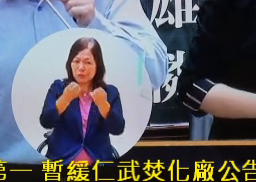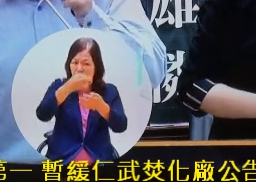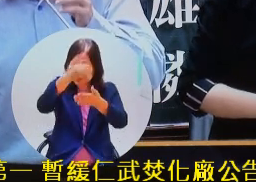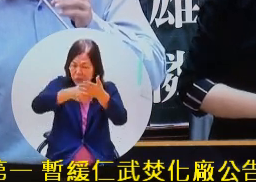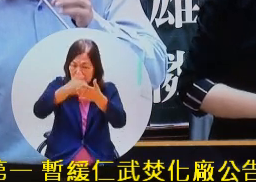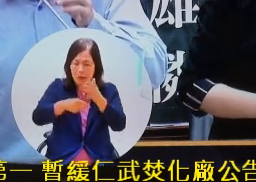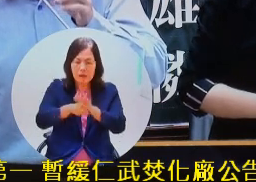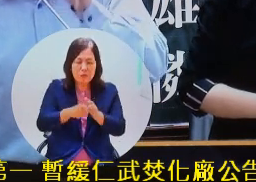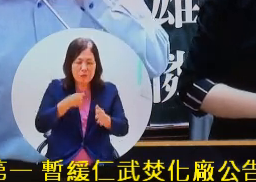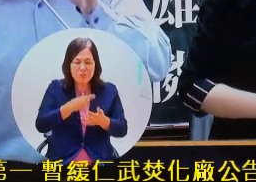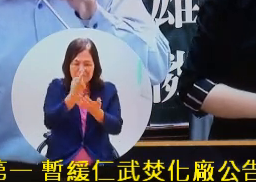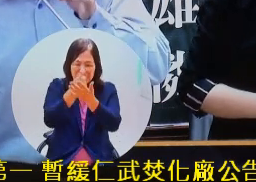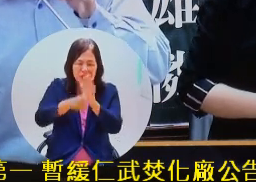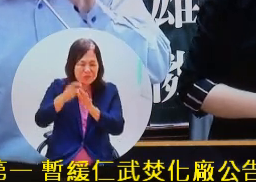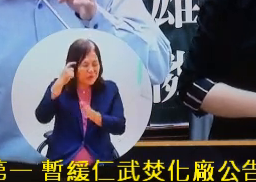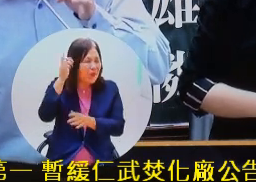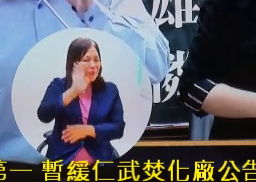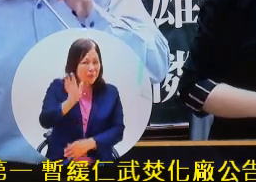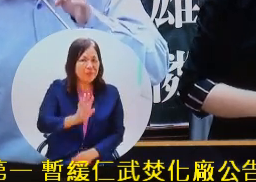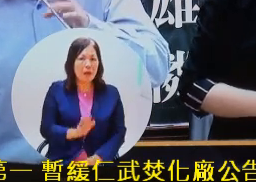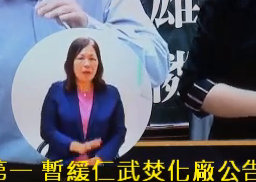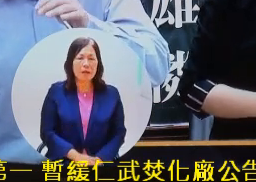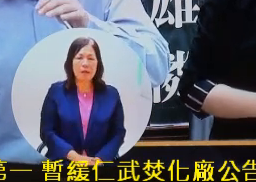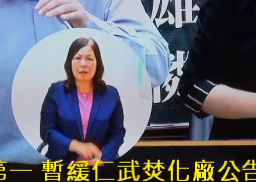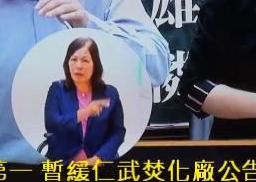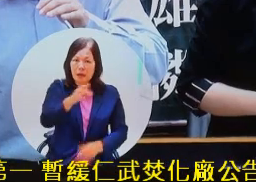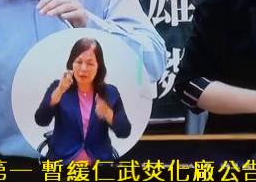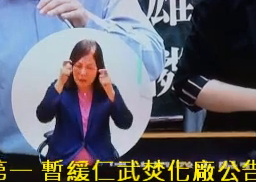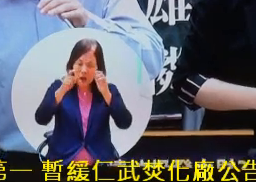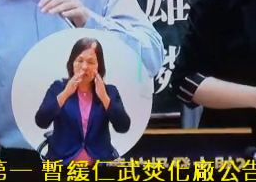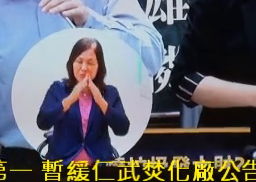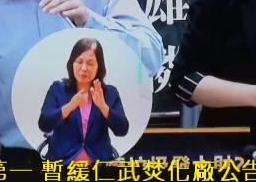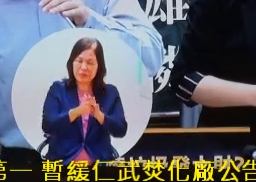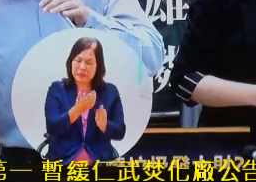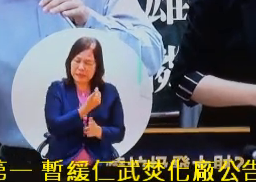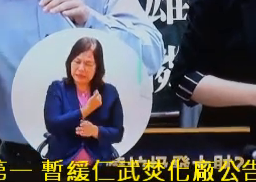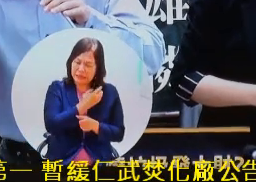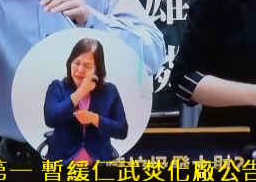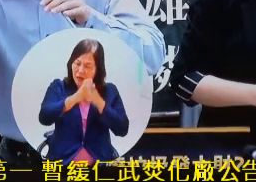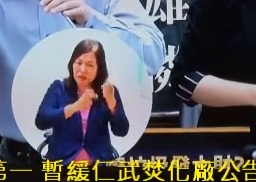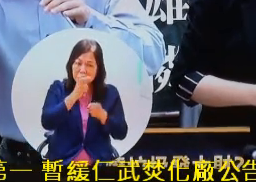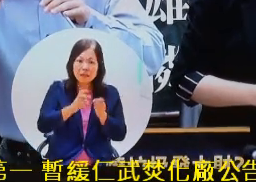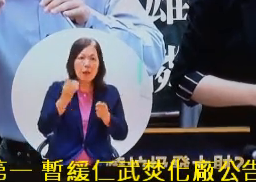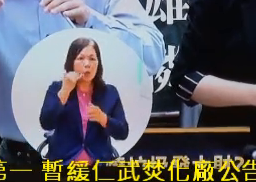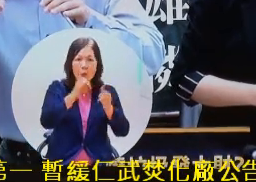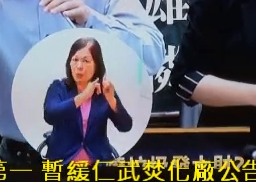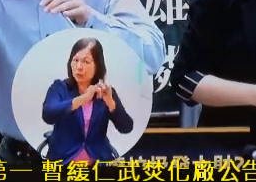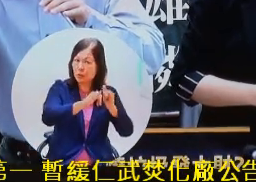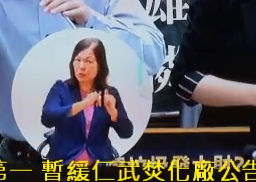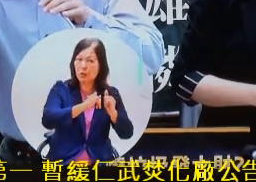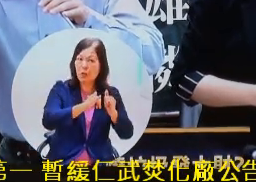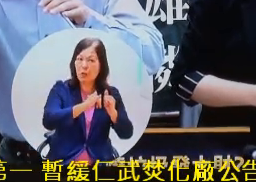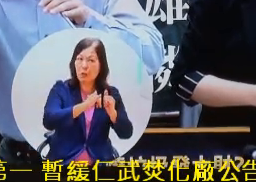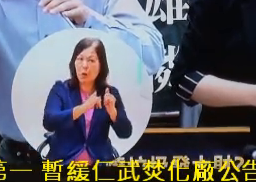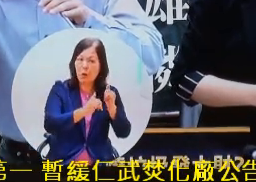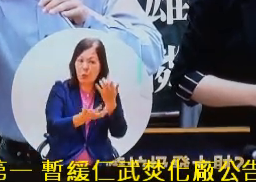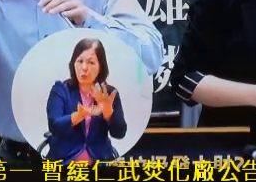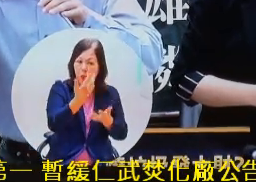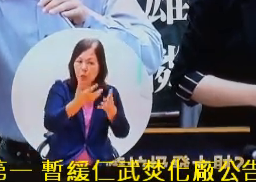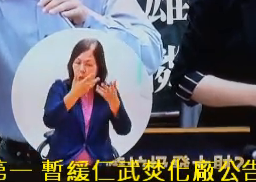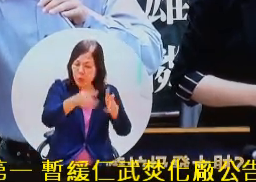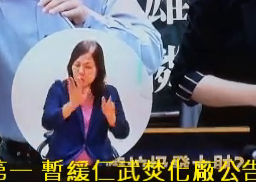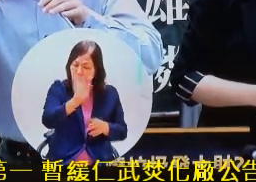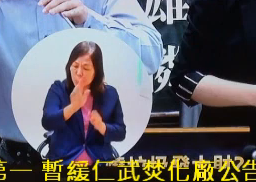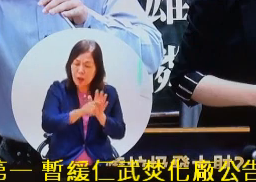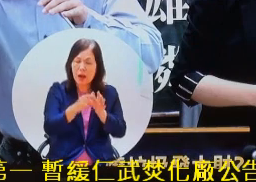情？还是你看到了高雄市已经忍受了20年，如果是您不需要那么多炉，我们还要烧那么多外县